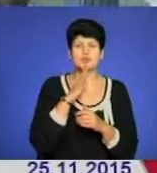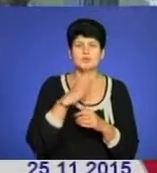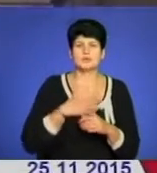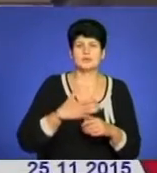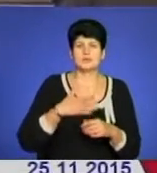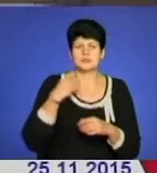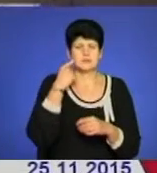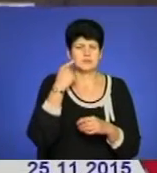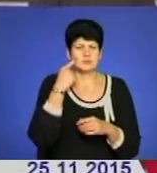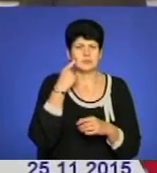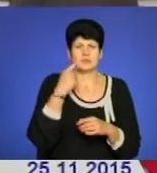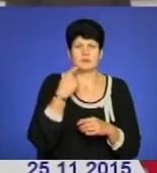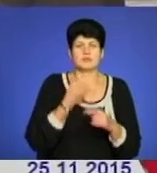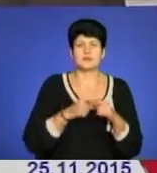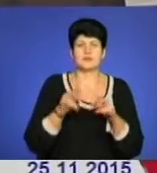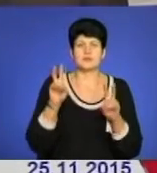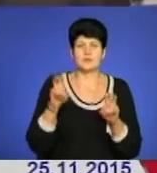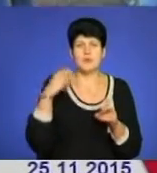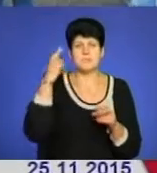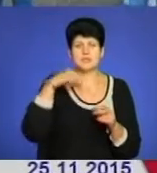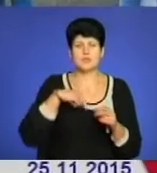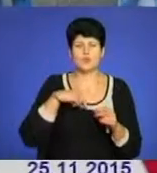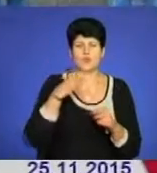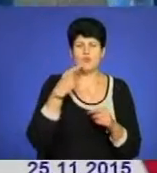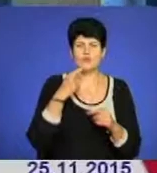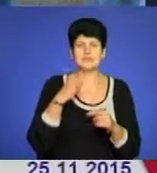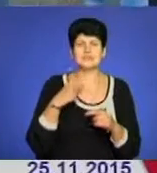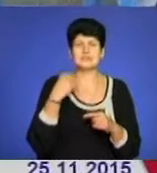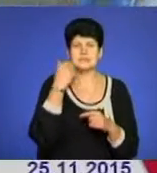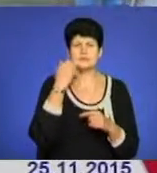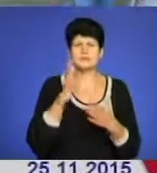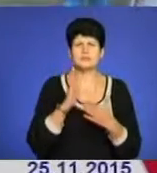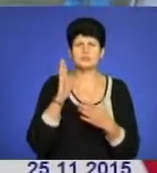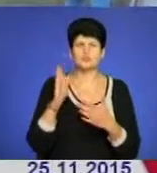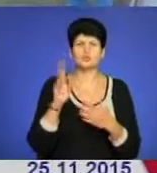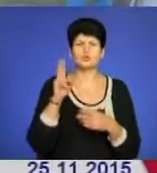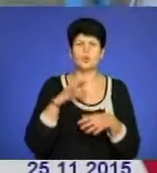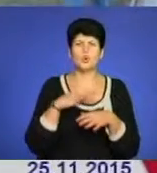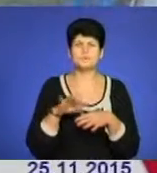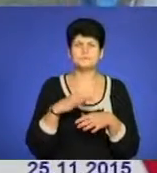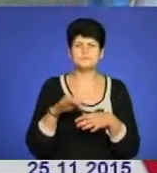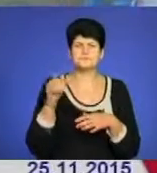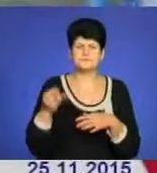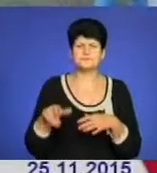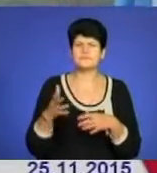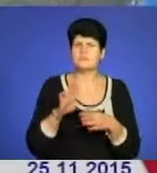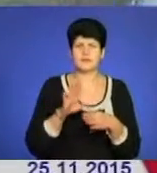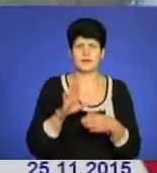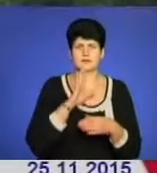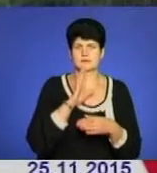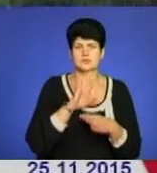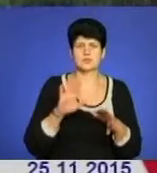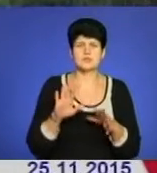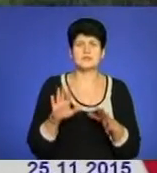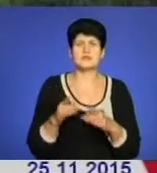на що психологи неодноразово відповідають. Соромно має бути кривднику, а не жертві. Ще менше жінок навіть після звернення